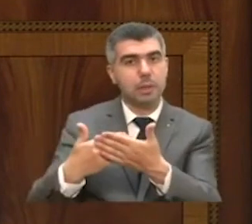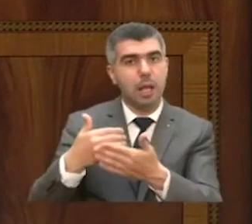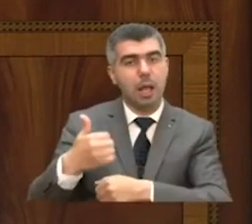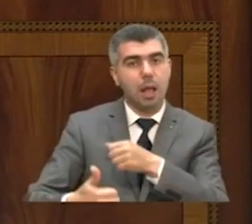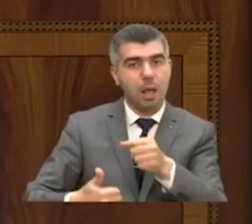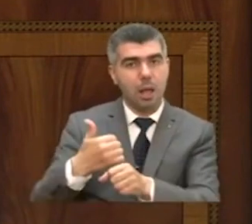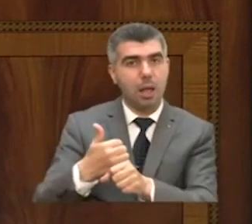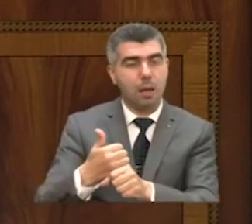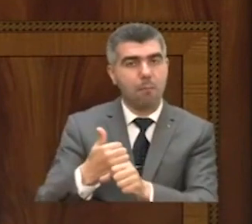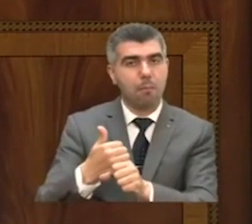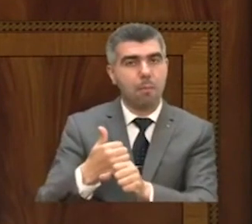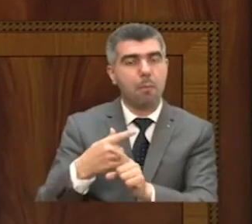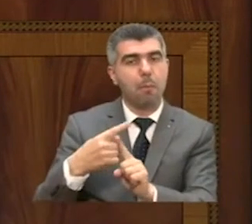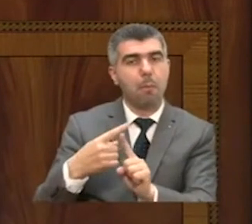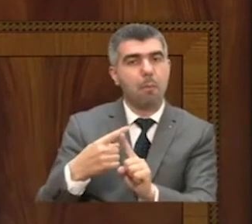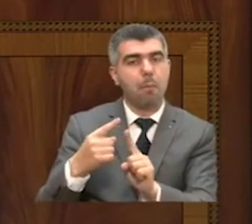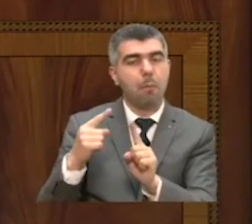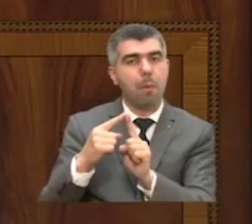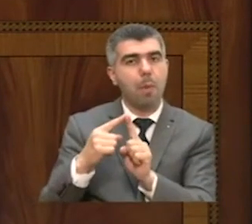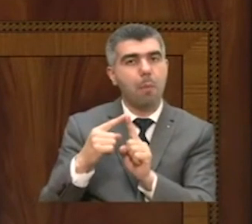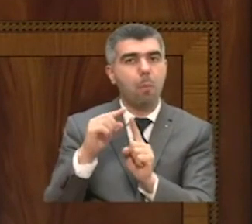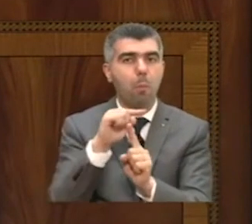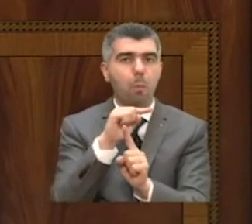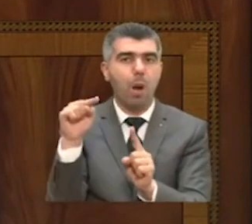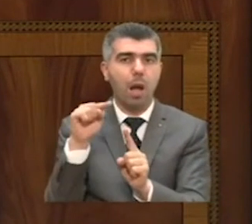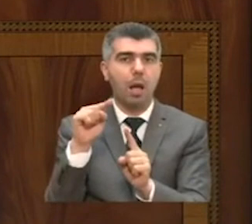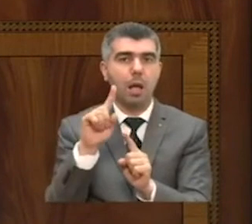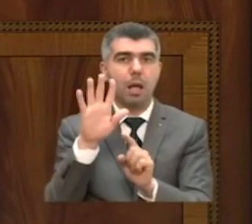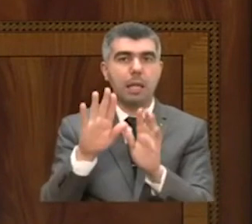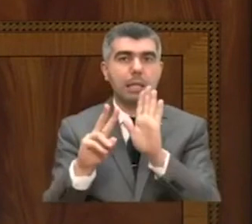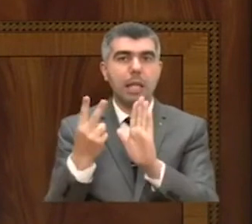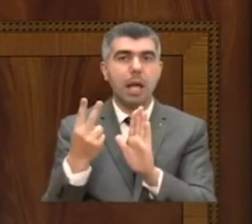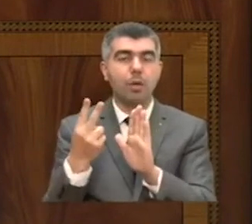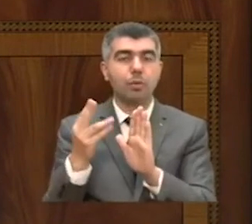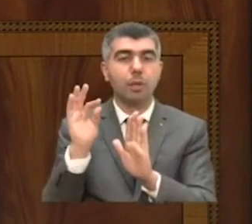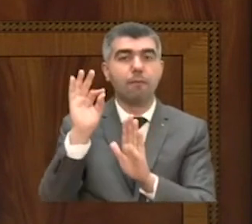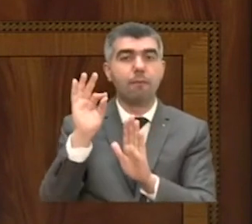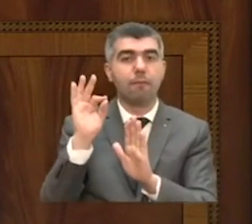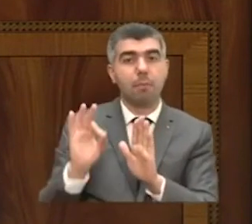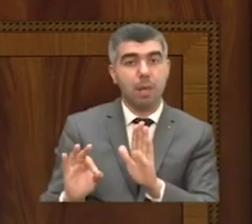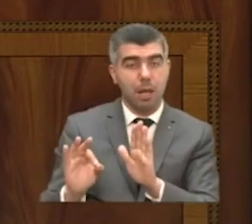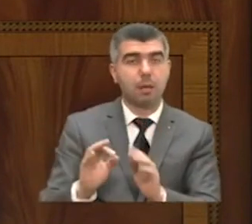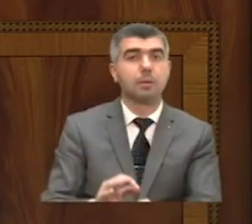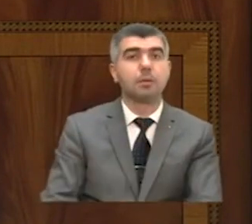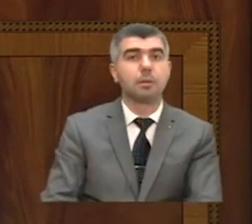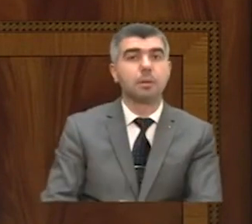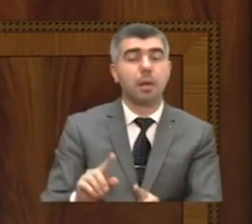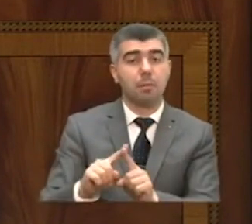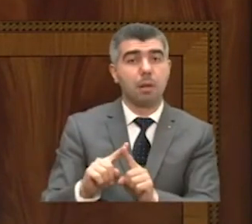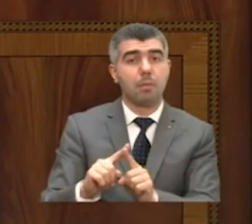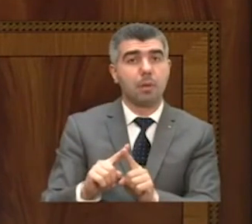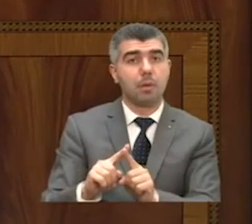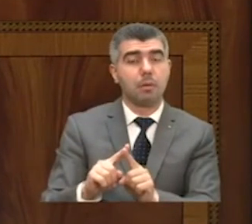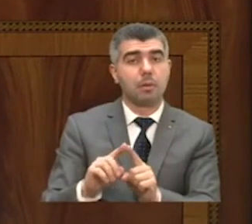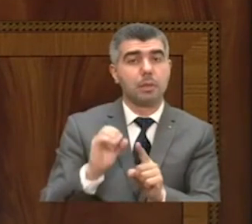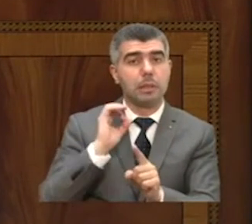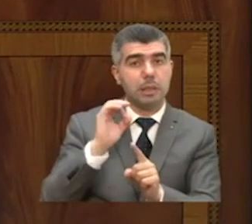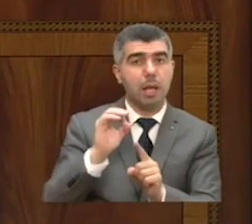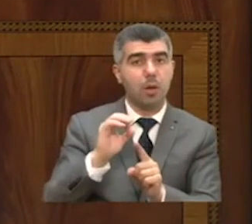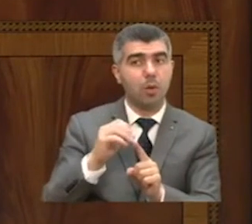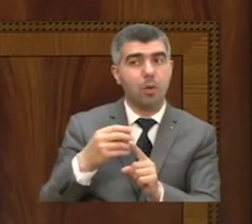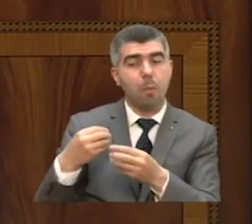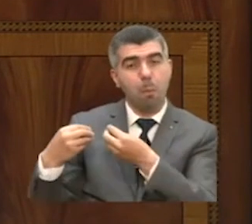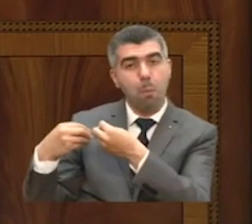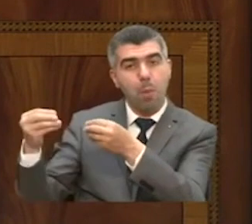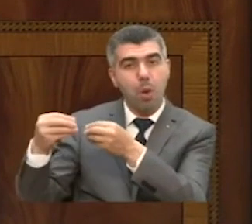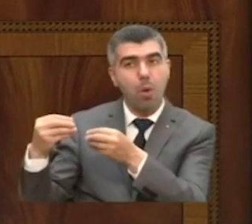ديال 12% ديال لا برودكسيون ديال اليوتيك ديال السمك، ولكن لا فالور ديال داكشي اللي صيفطنا